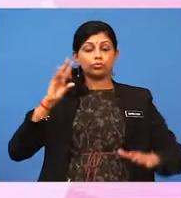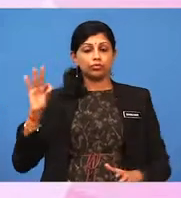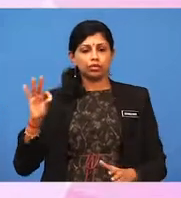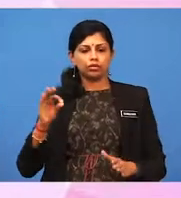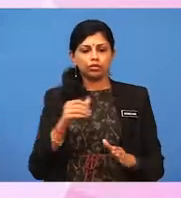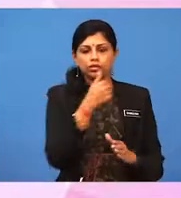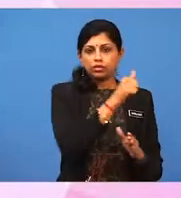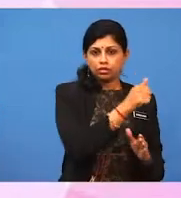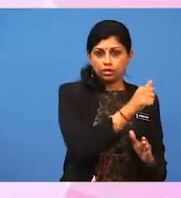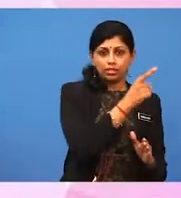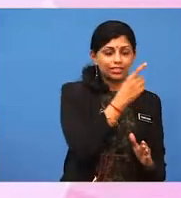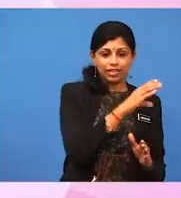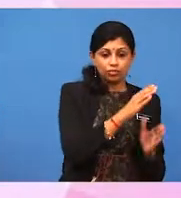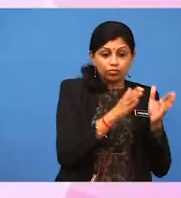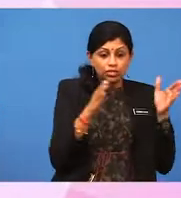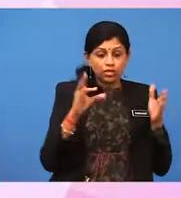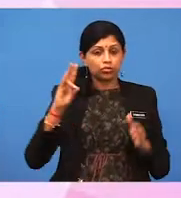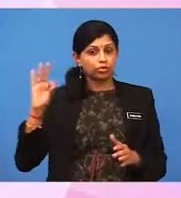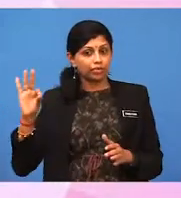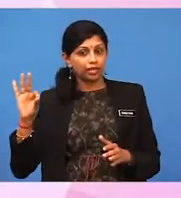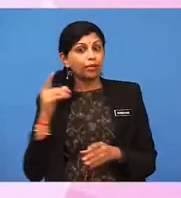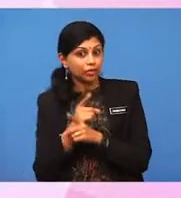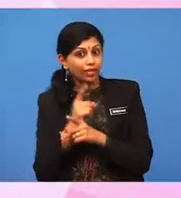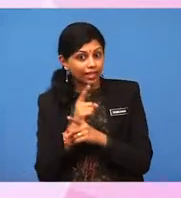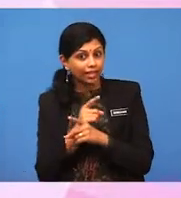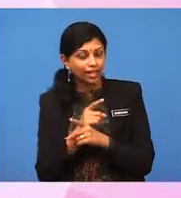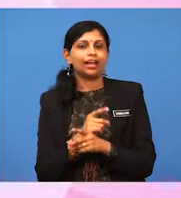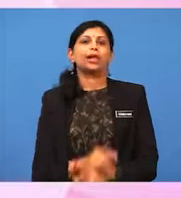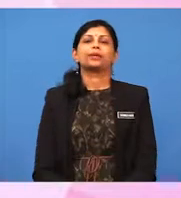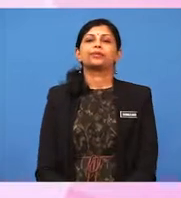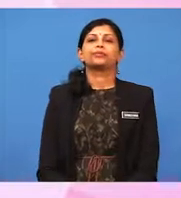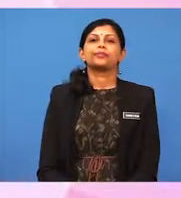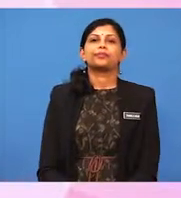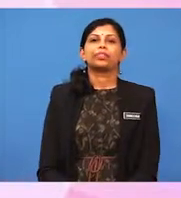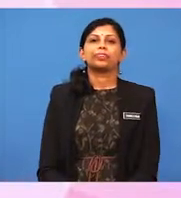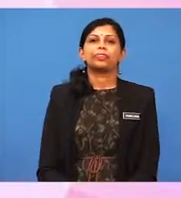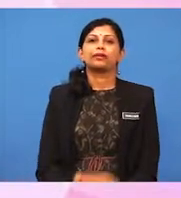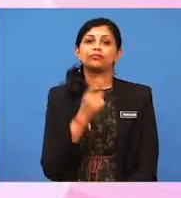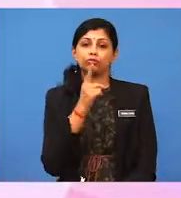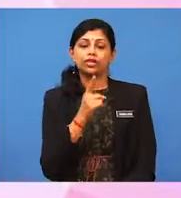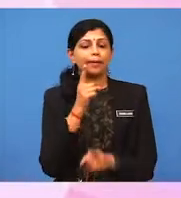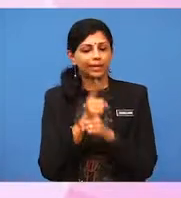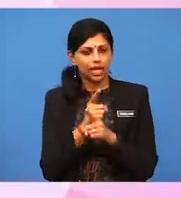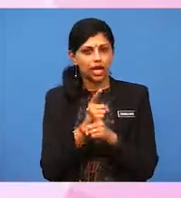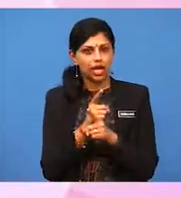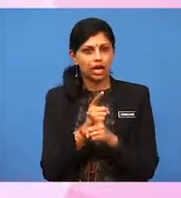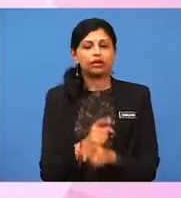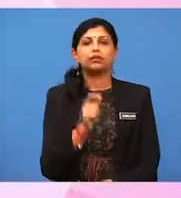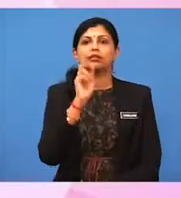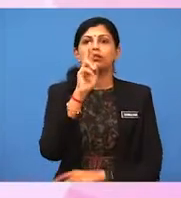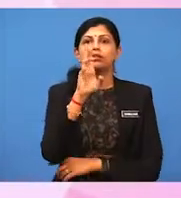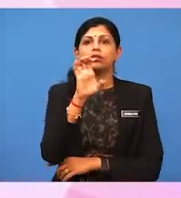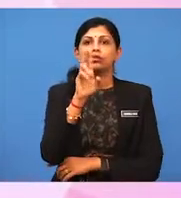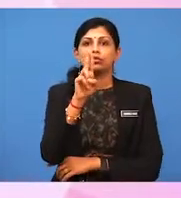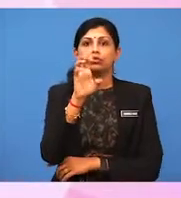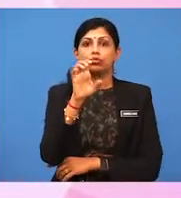daripada 79? Jawapannya ialah ya. Maka pernyataan ini adalah benar. True akan